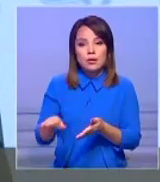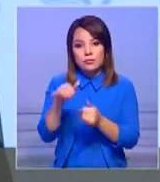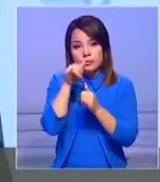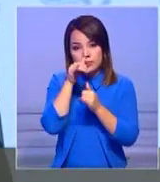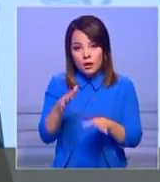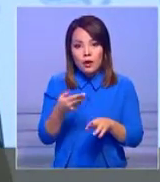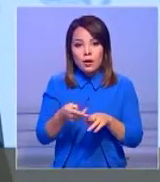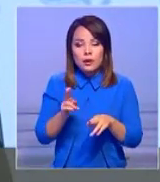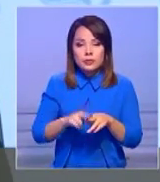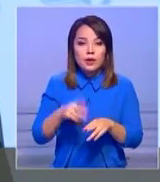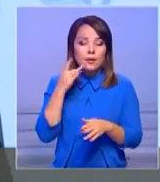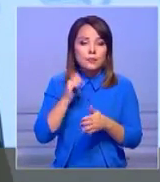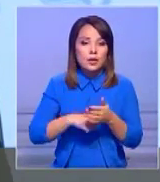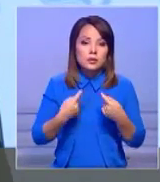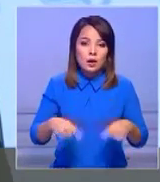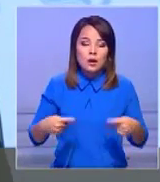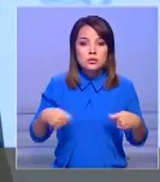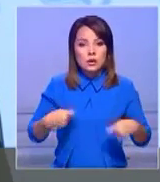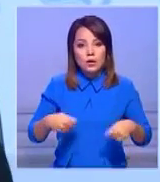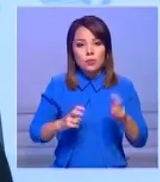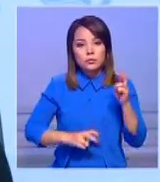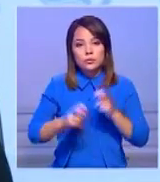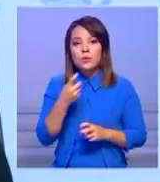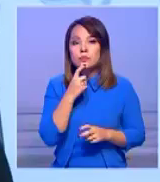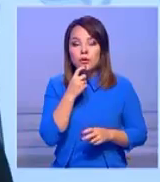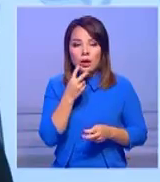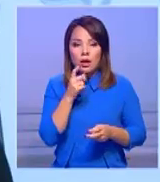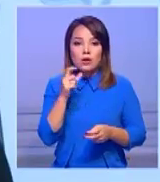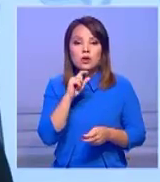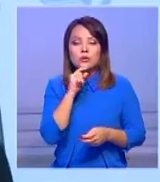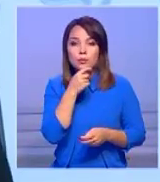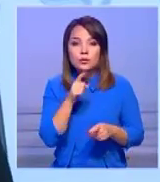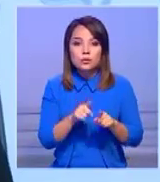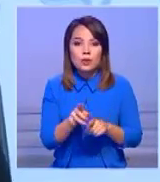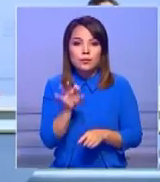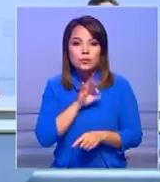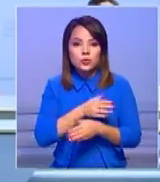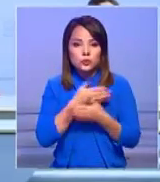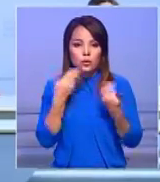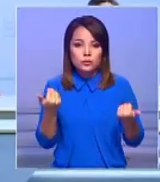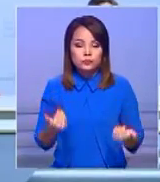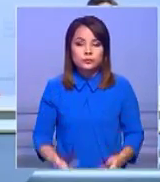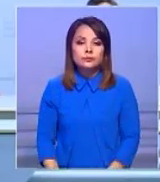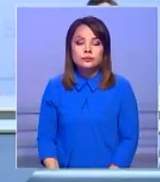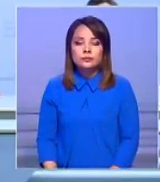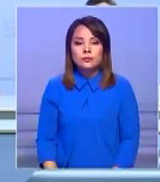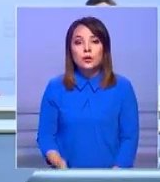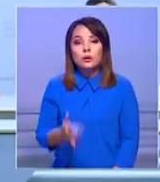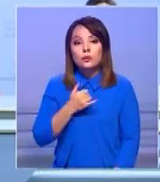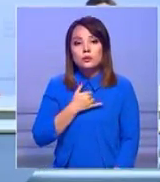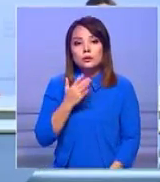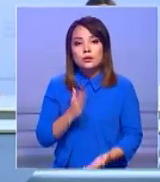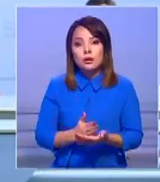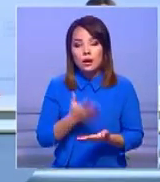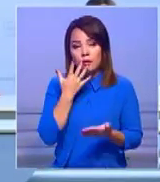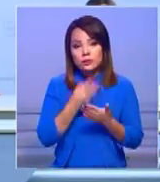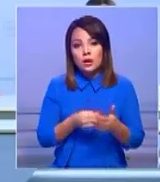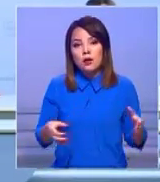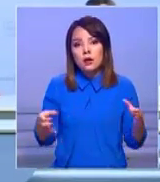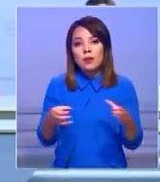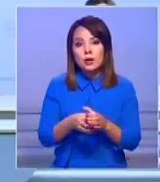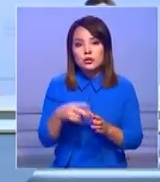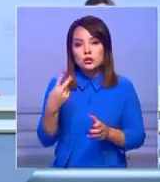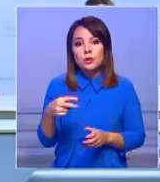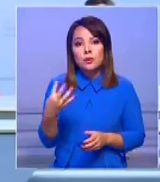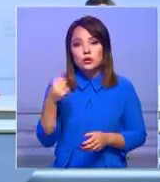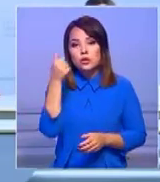емес. Себебі кейбір тауар түрлерін өзімізде өндіру экономикалық тұрғыда тиімсіз. У нас уже есть. Біздің компания Қазақстанда